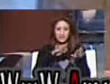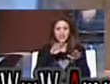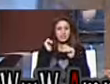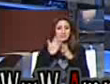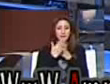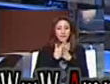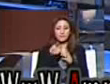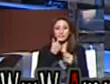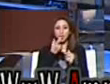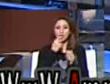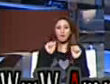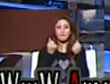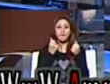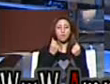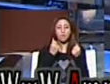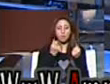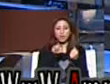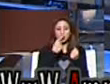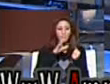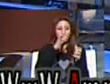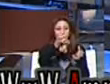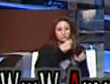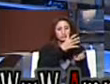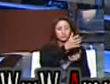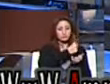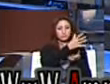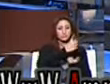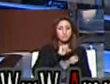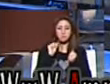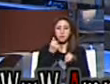دكتور؟ والله الاسباب اللي انت قلتها ديت ان